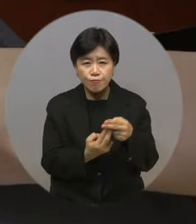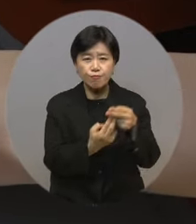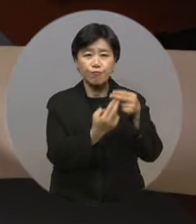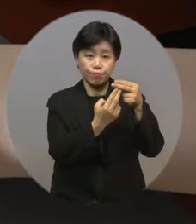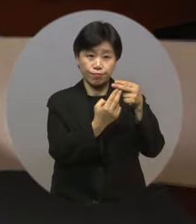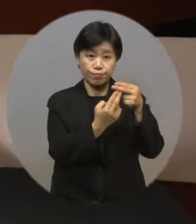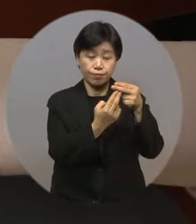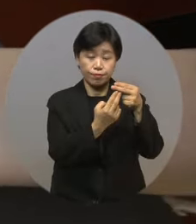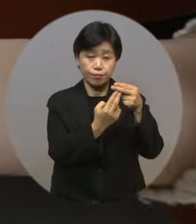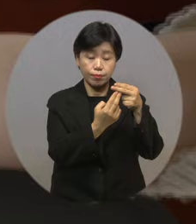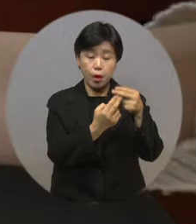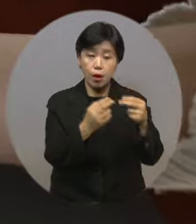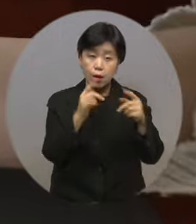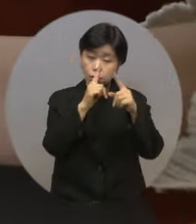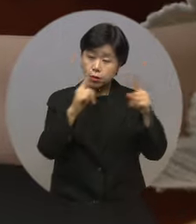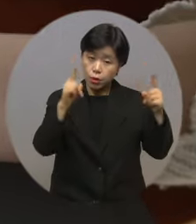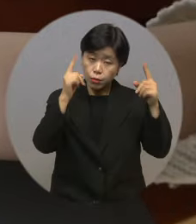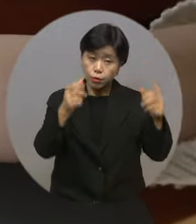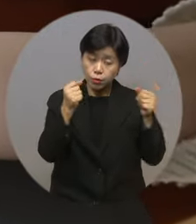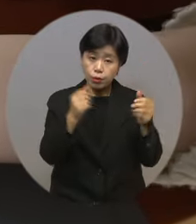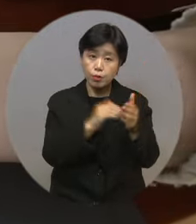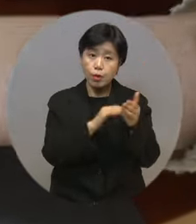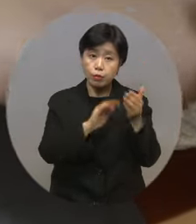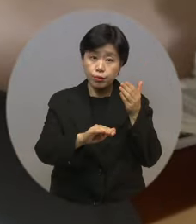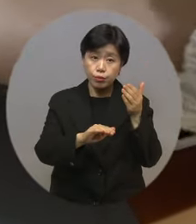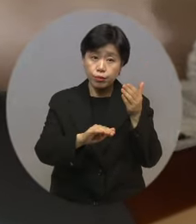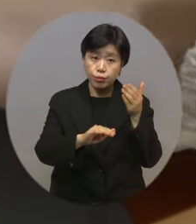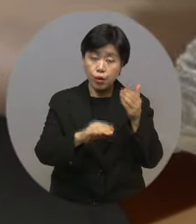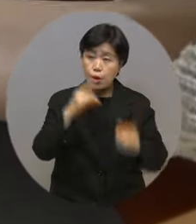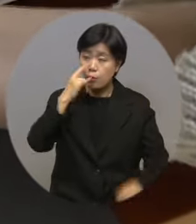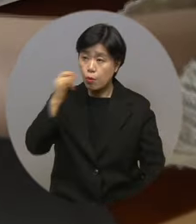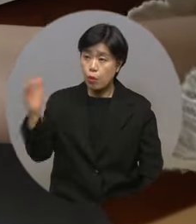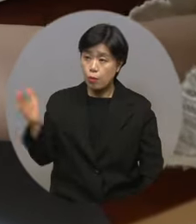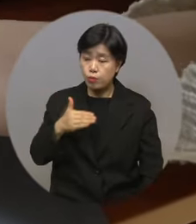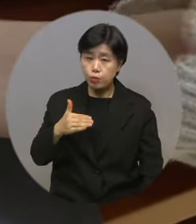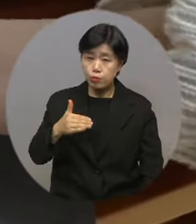번도 부모님에게 용돈을 받지 않은 지연 씨입니다.